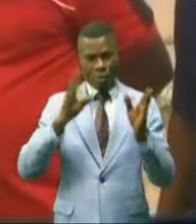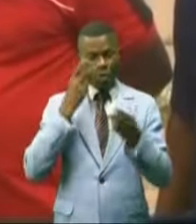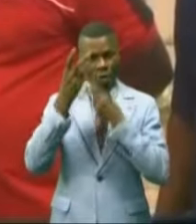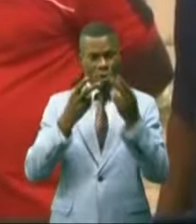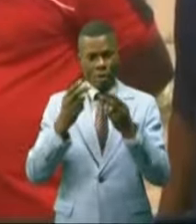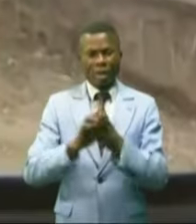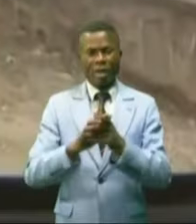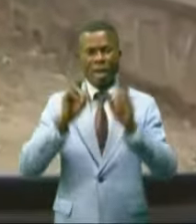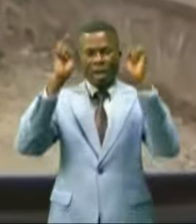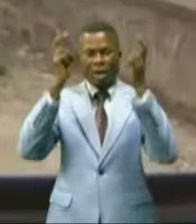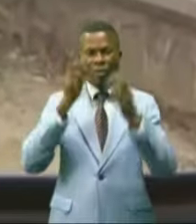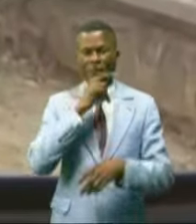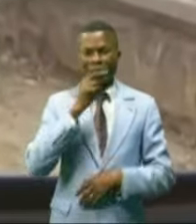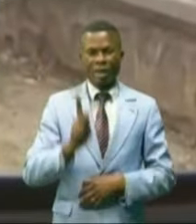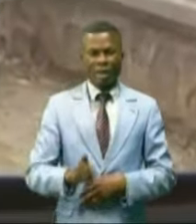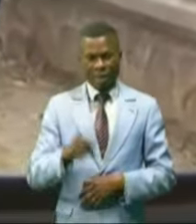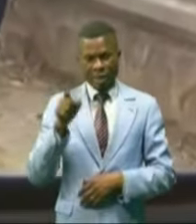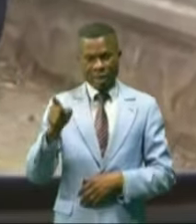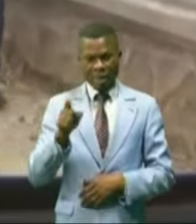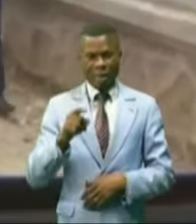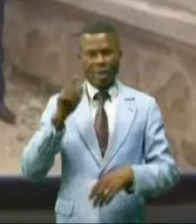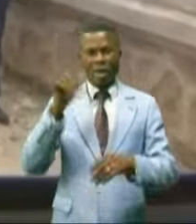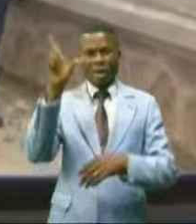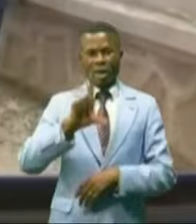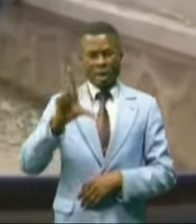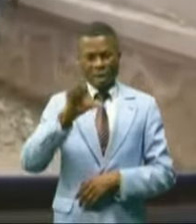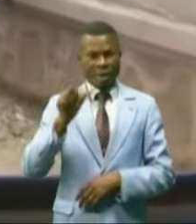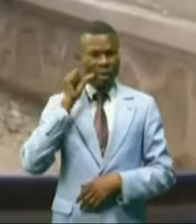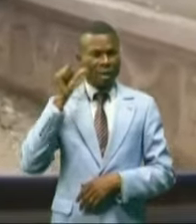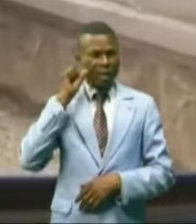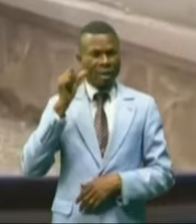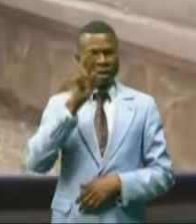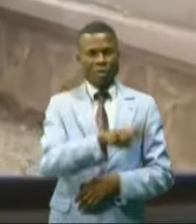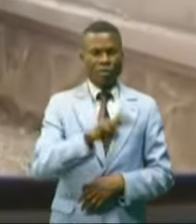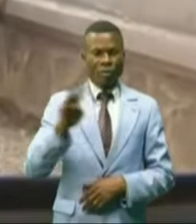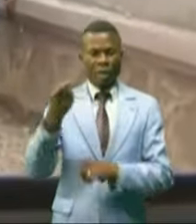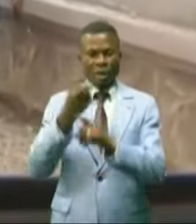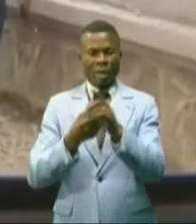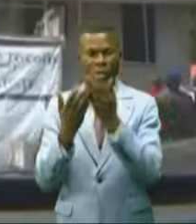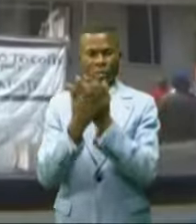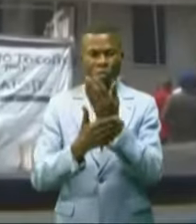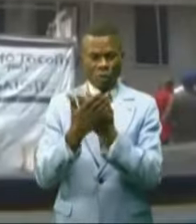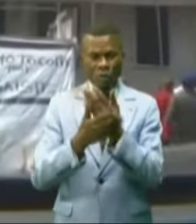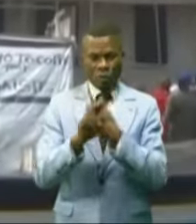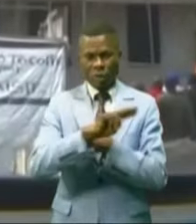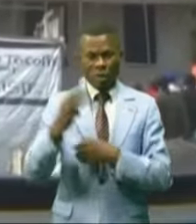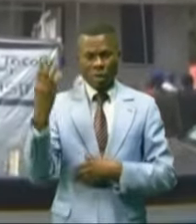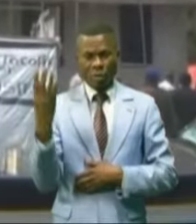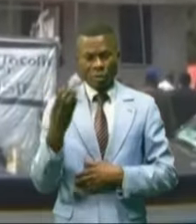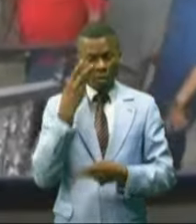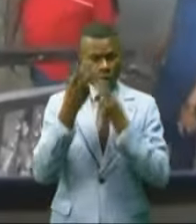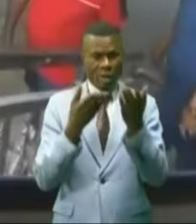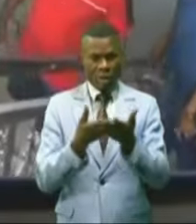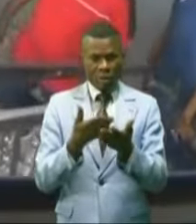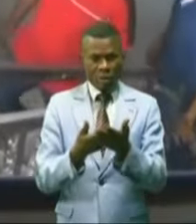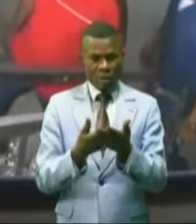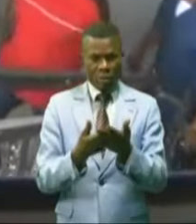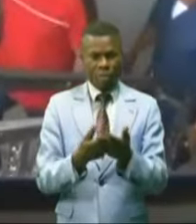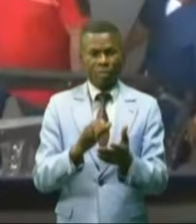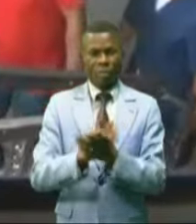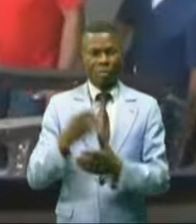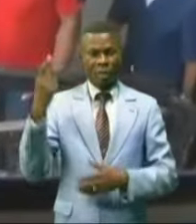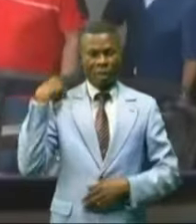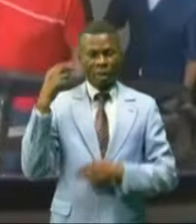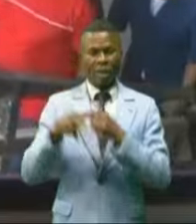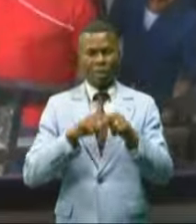ville de Kisangani. Il a été accueilli ce lundi 22 juillet 2024 par le comité de gestion de l'ISTEM. Dans cette visite guidée, l'élu du territoire